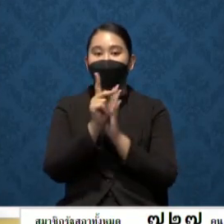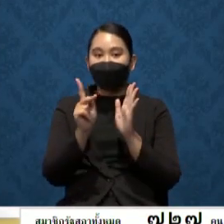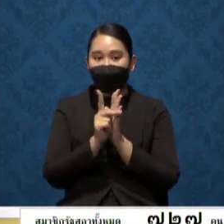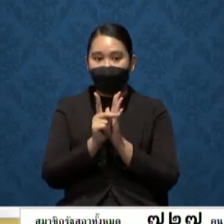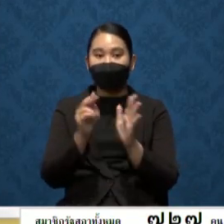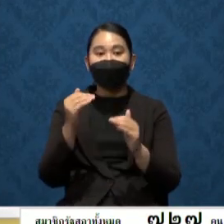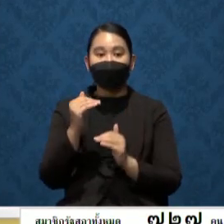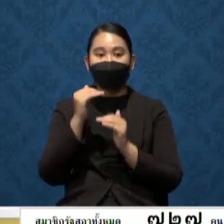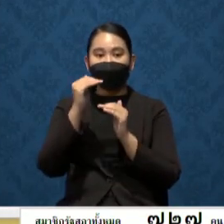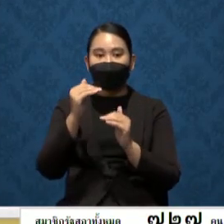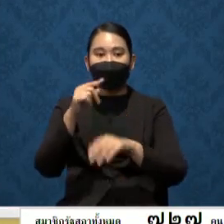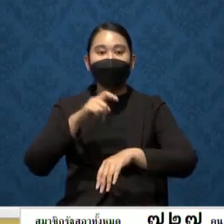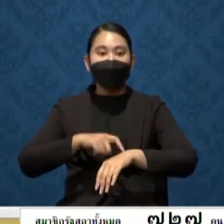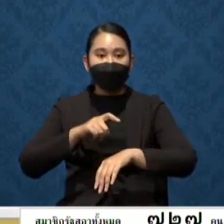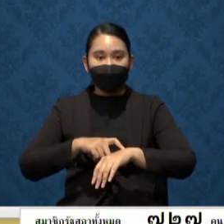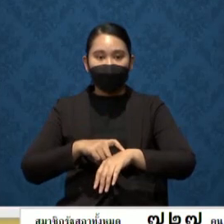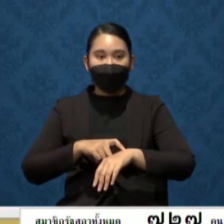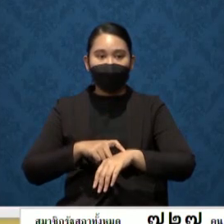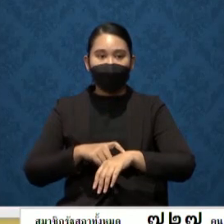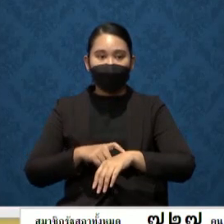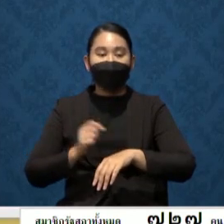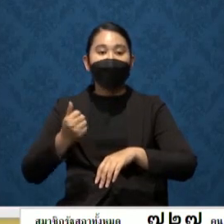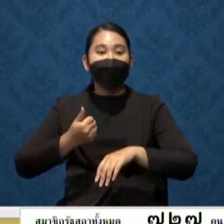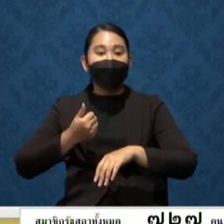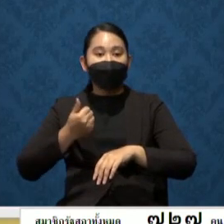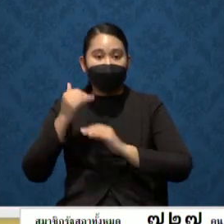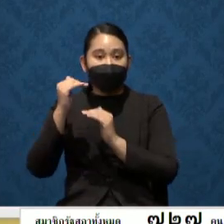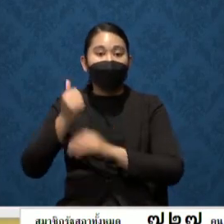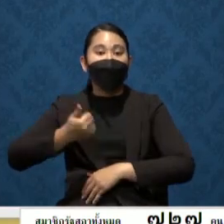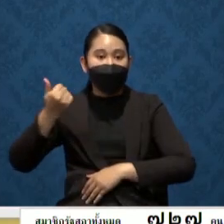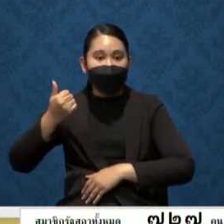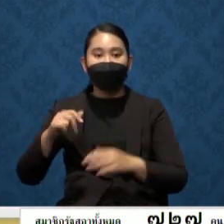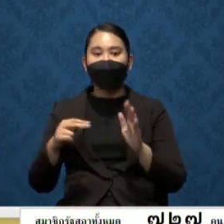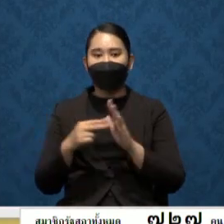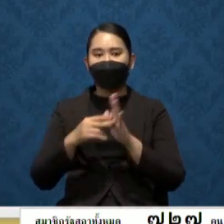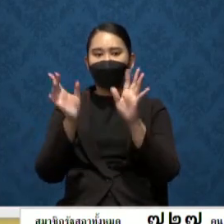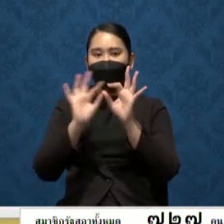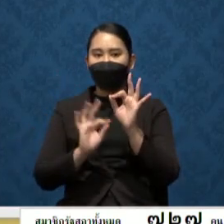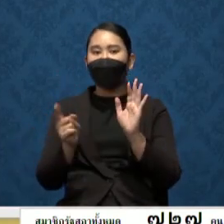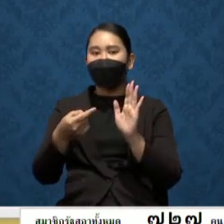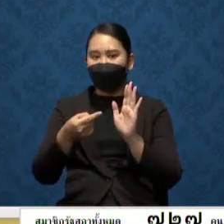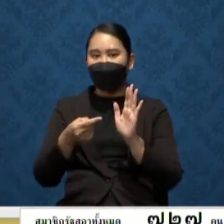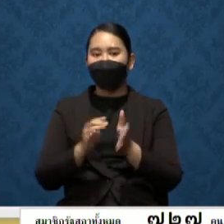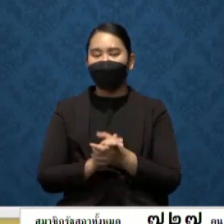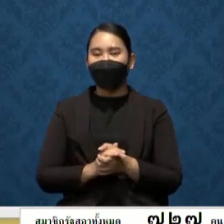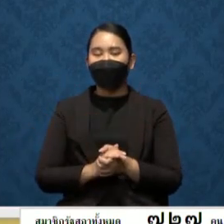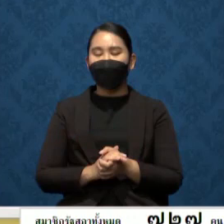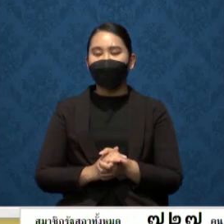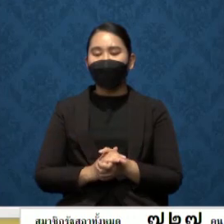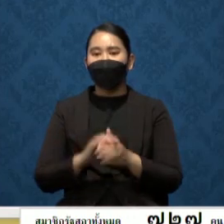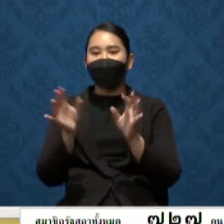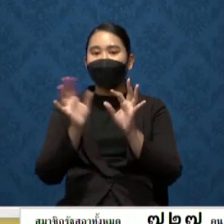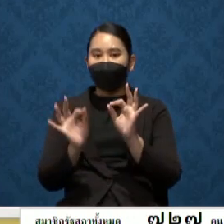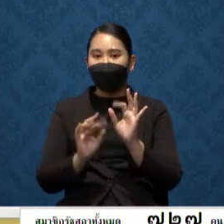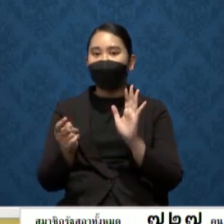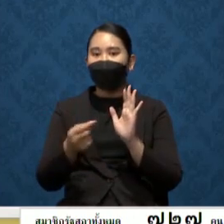กำหนดเวลาไว้เป็นอย่างอื่นประโยคในธรรมทานครับคือประโยคที่ว่าเว้นแต่มี